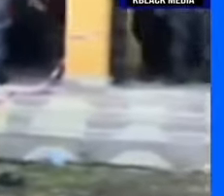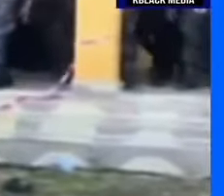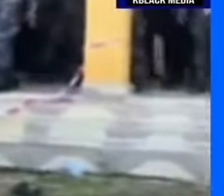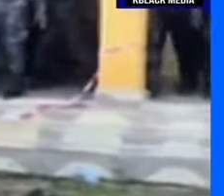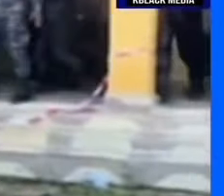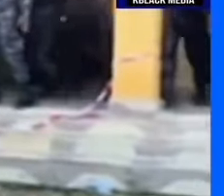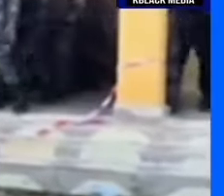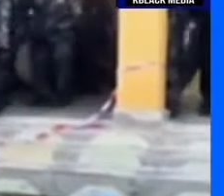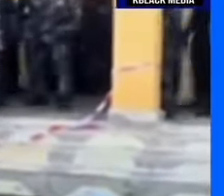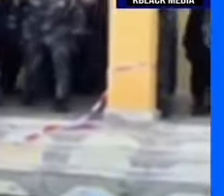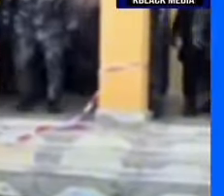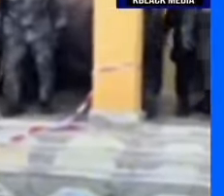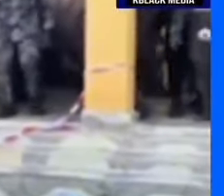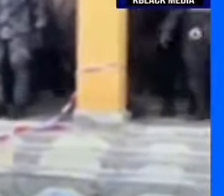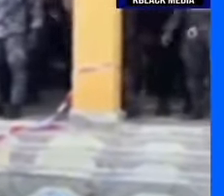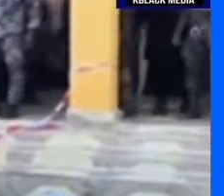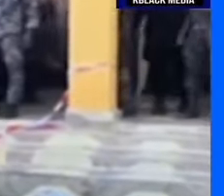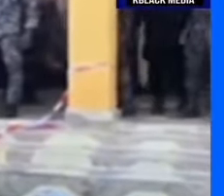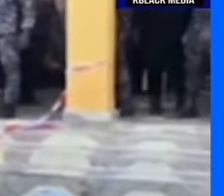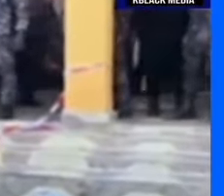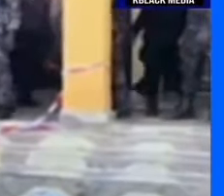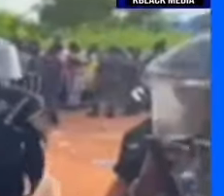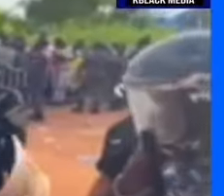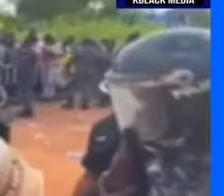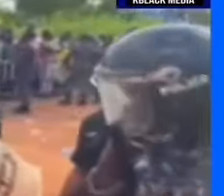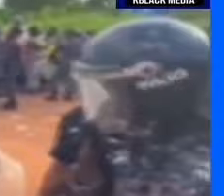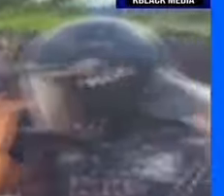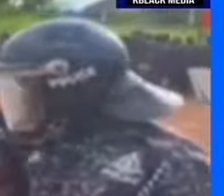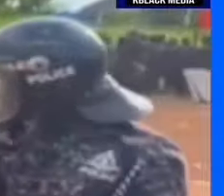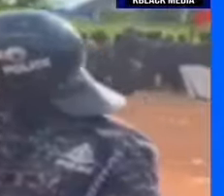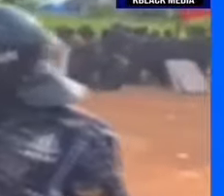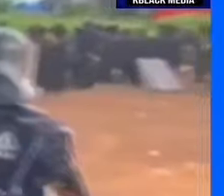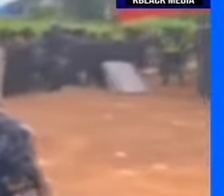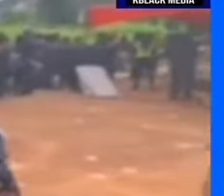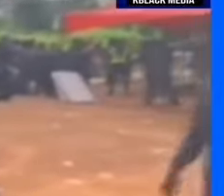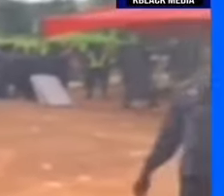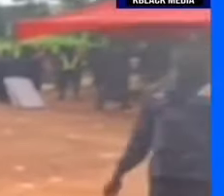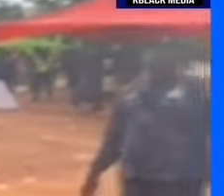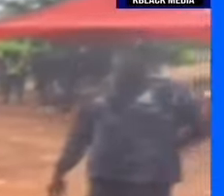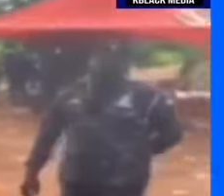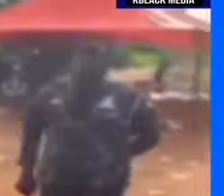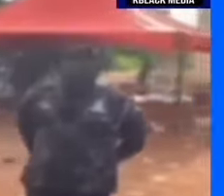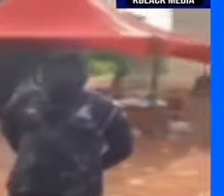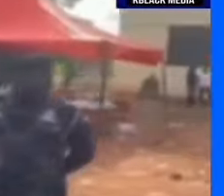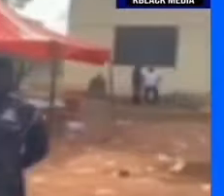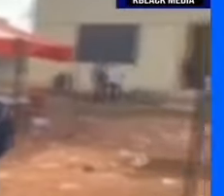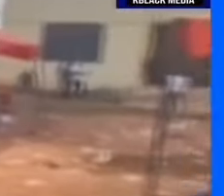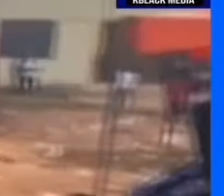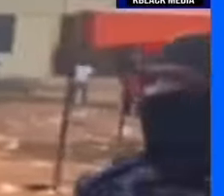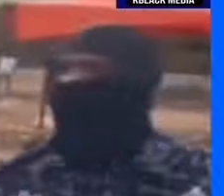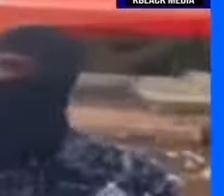omu tuwa beni wye na fe omu kanya bano na fe omu babi mwese no nipa bako dia yukufu achese ya